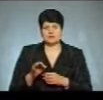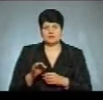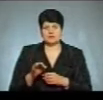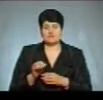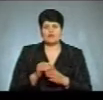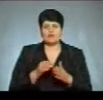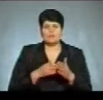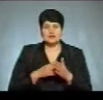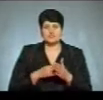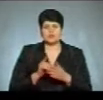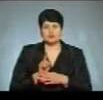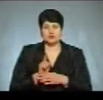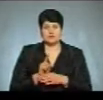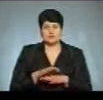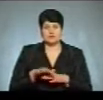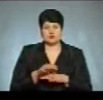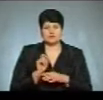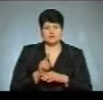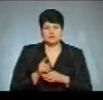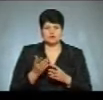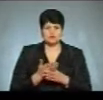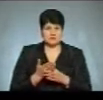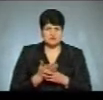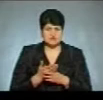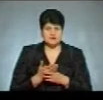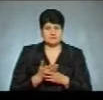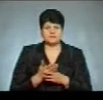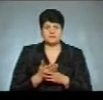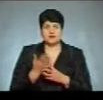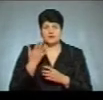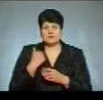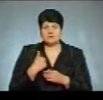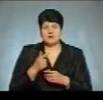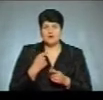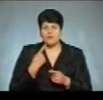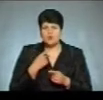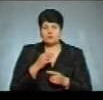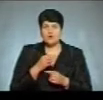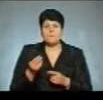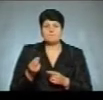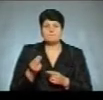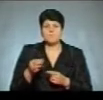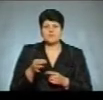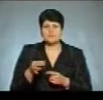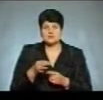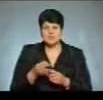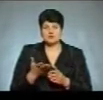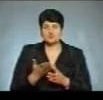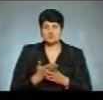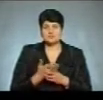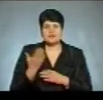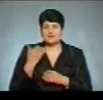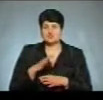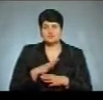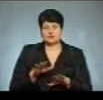соціальних норм площі призначення субсидії. Разом з тим, коли ми говоримо про монетизацію субсидій, то раніше не